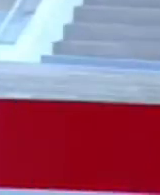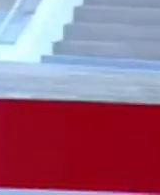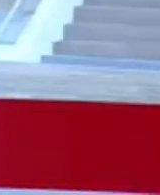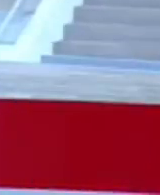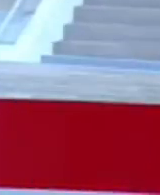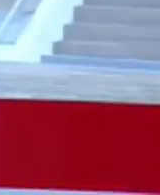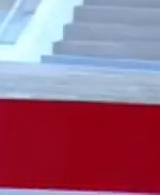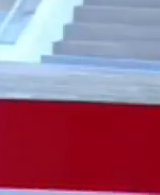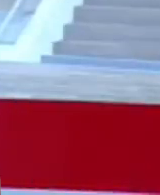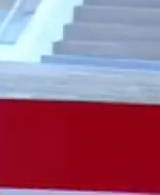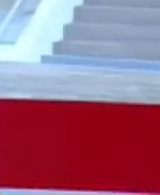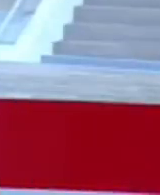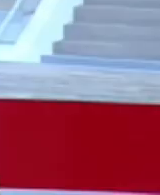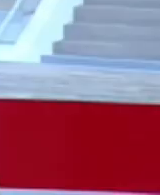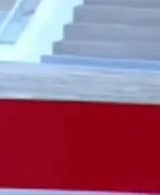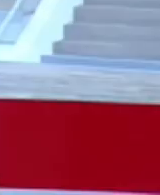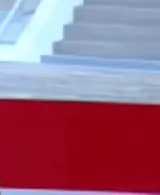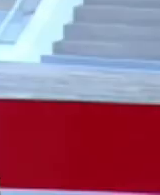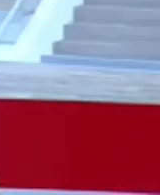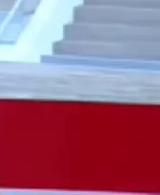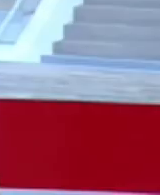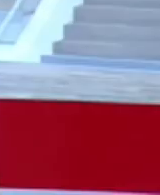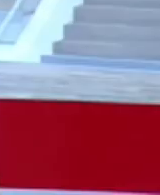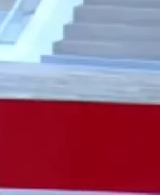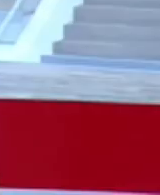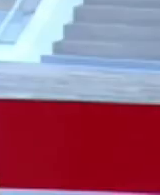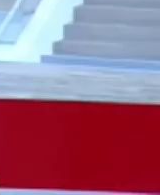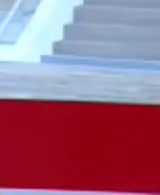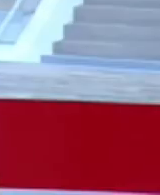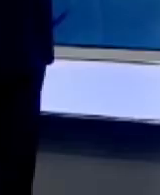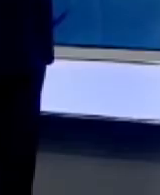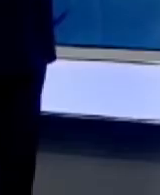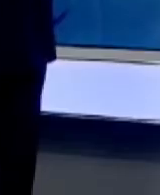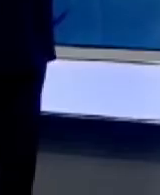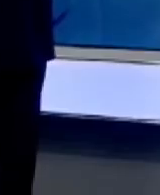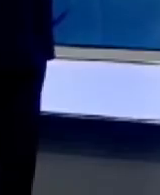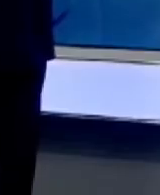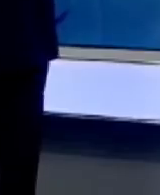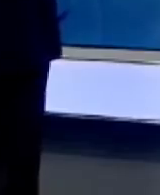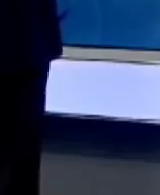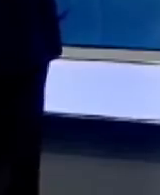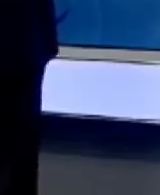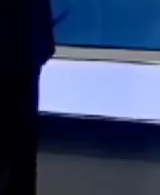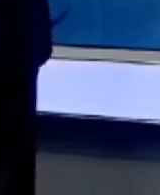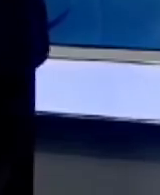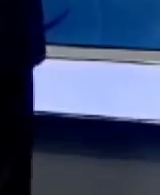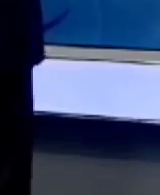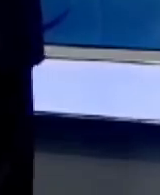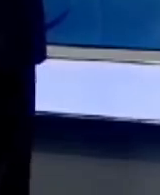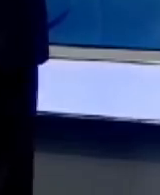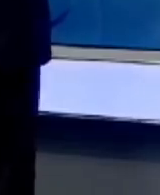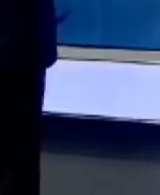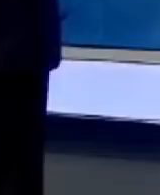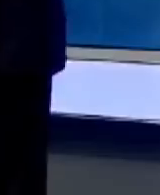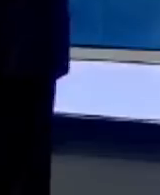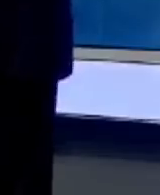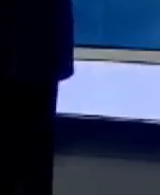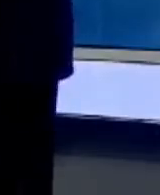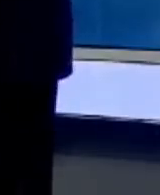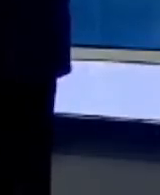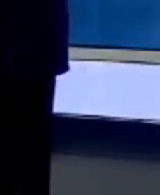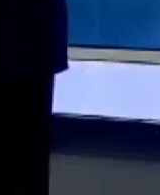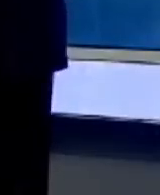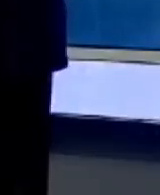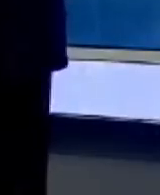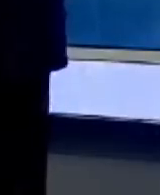уу? Мэдээллийг спортын сэтгүүлч Баярсайхан студид хүргэхэд бэлэн болжээ. Баярлалаа. Манай орон дотор дэлхийд ихэнх болж байгаа спортын тэмцээн